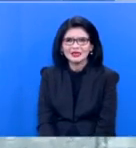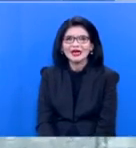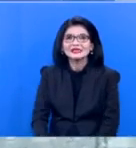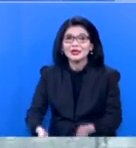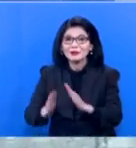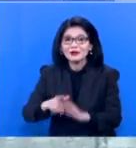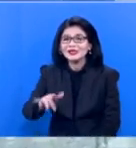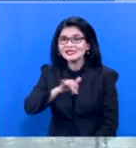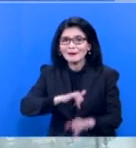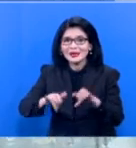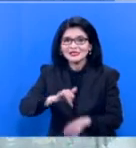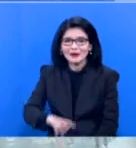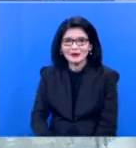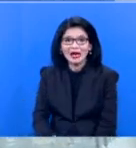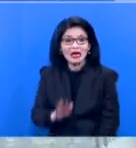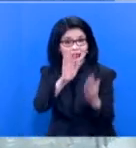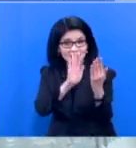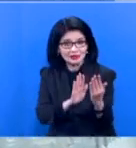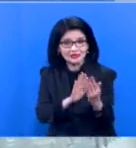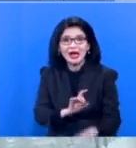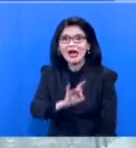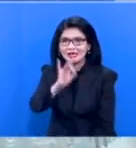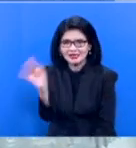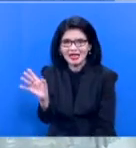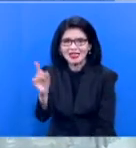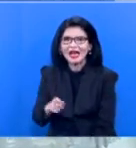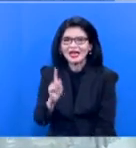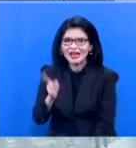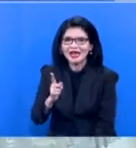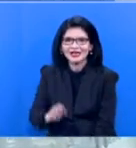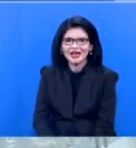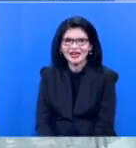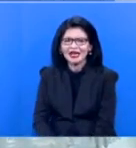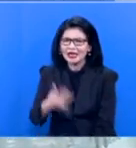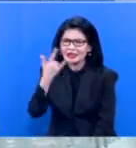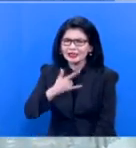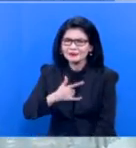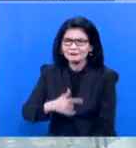kebersamaan tidak hanya secara tatap muka, tetapi makna kebersamaan dapat